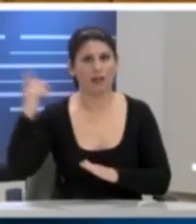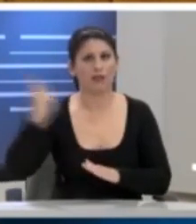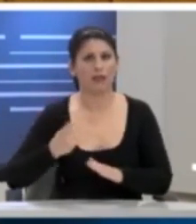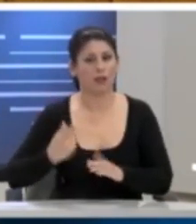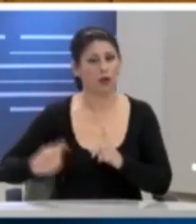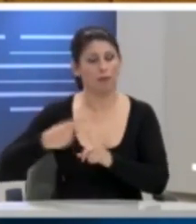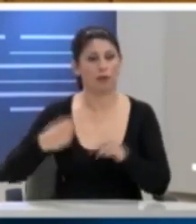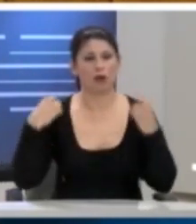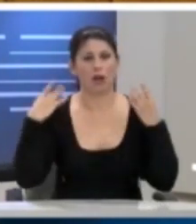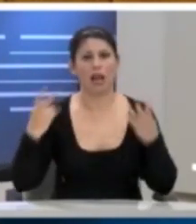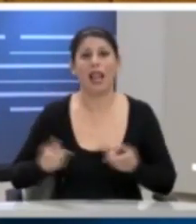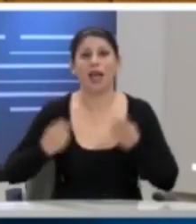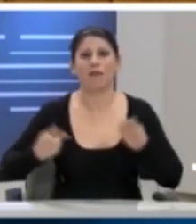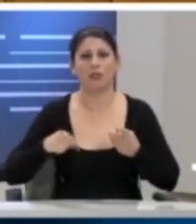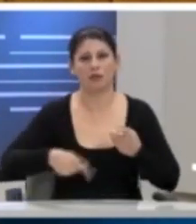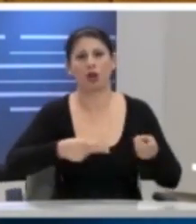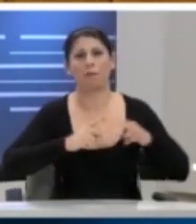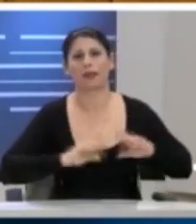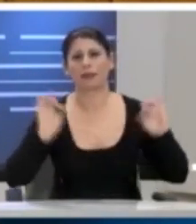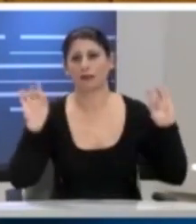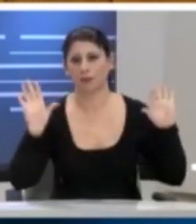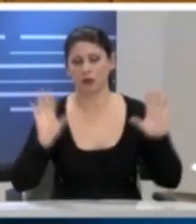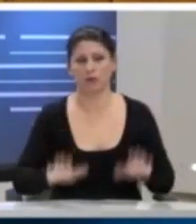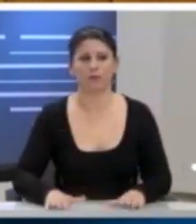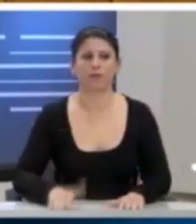ελάφρυνση, και αυτό δεν πήραμε απάντηση. Ευχαριστώ, κύριε Πρόεδρε.